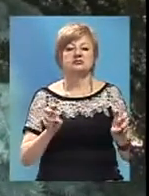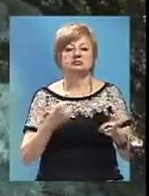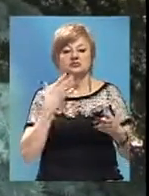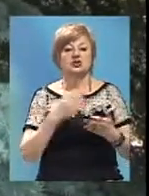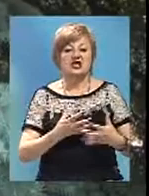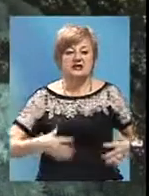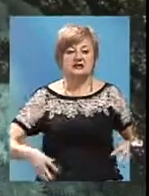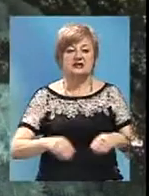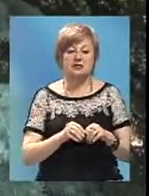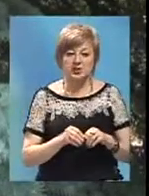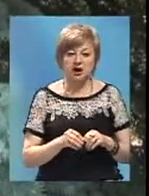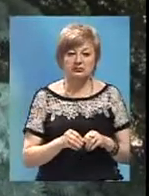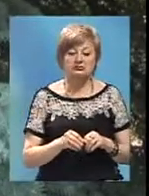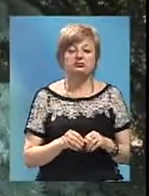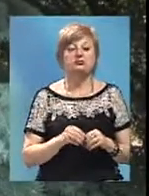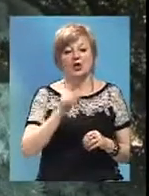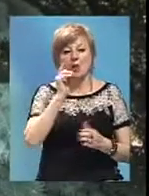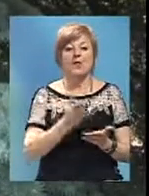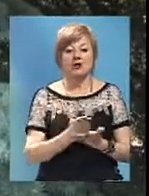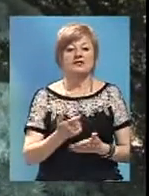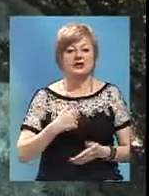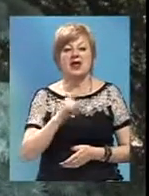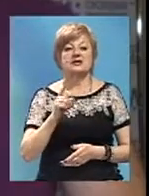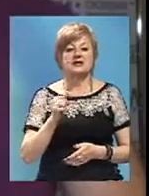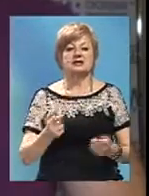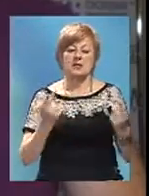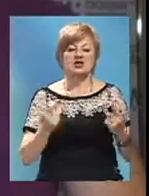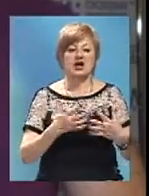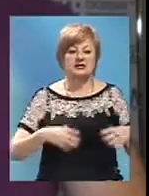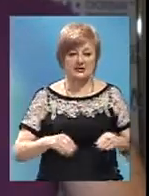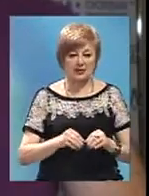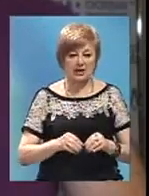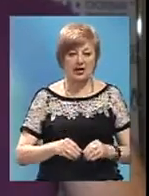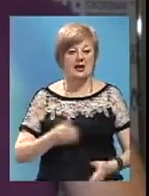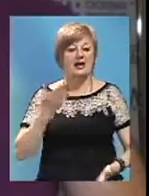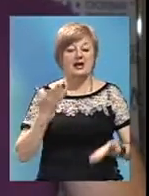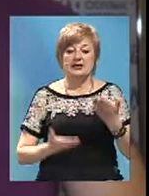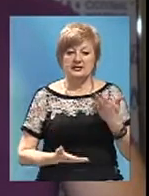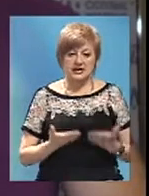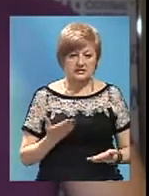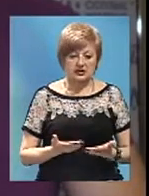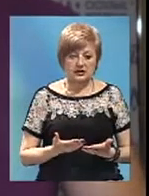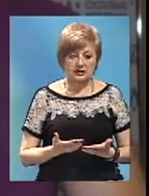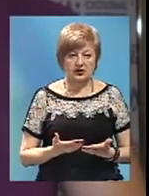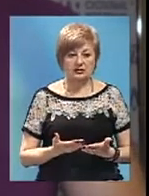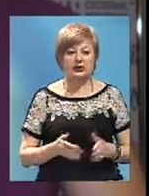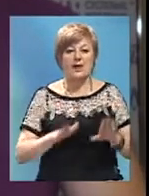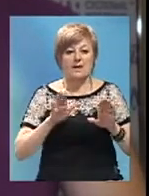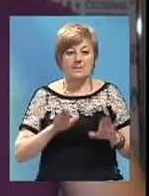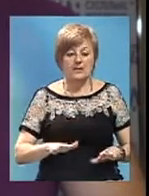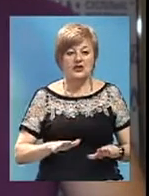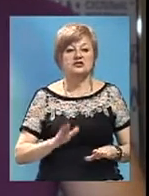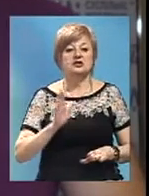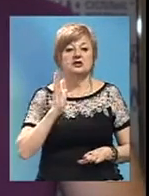я живу 16 років в політиці, і я знаю, що це як велика сім'я. Якщо міста будуть втілювати ту